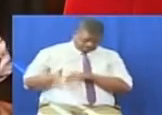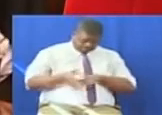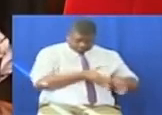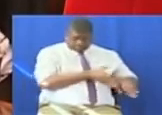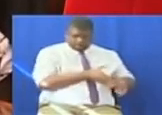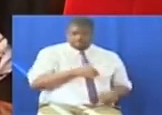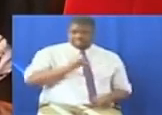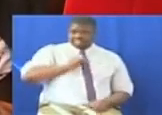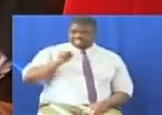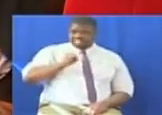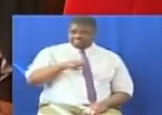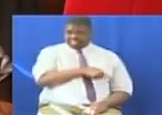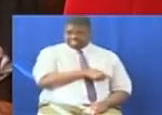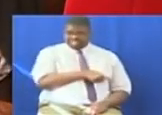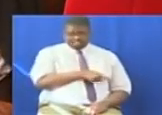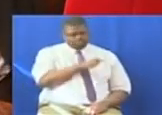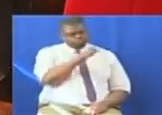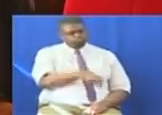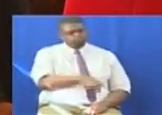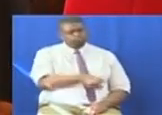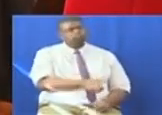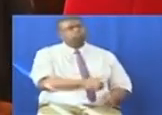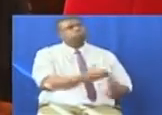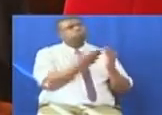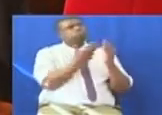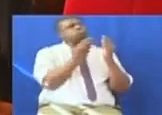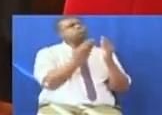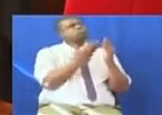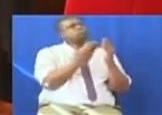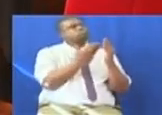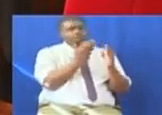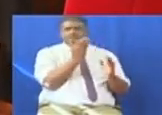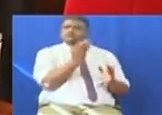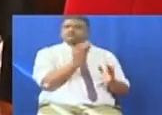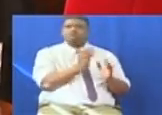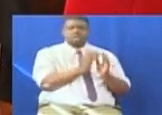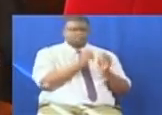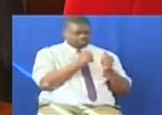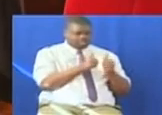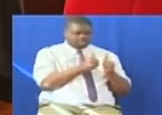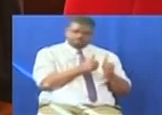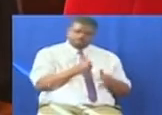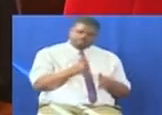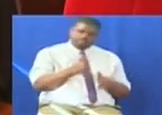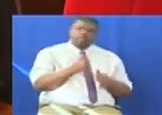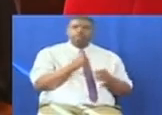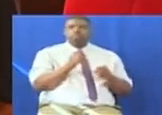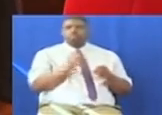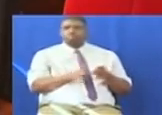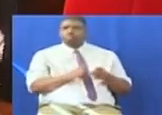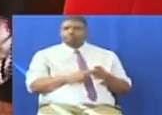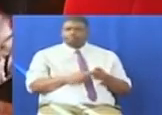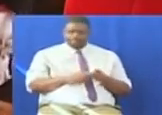nitataja kwa nini sasa ameweza kufanikiwa zaidi, la pili ni uzalendo kwa taifa la